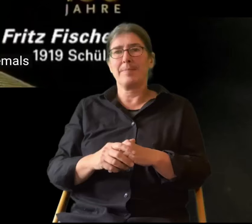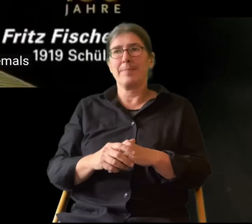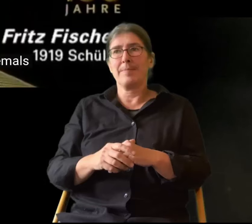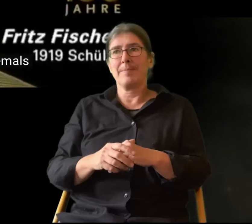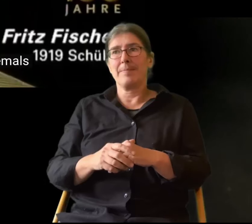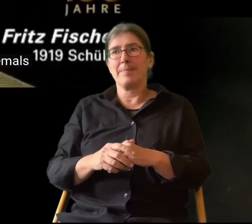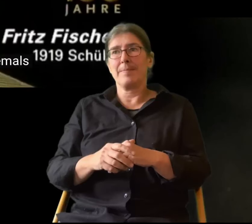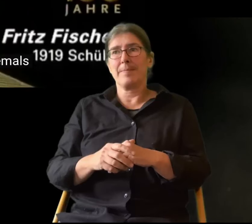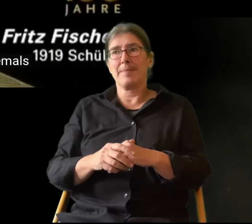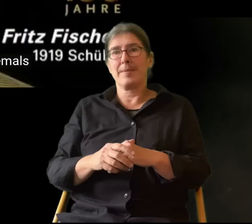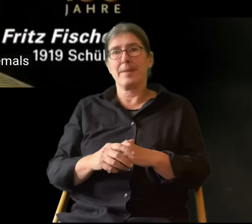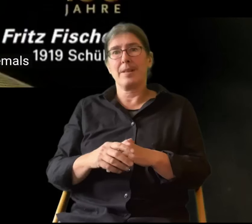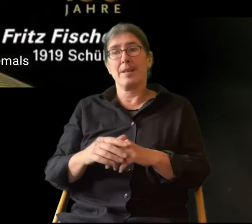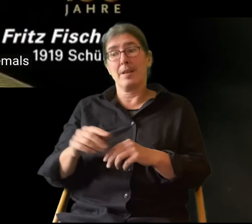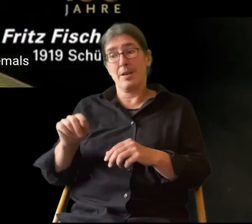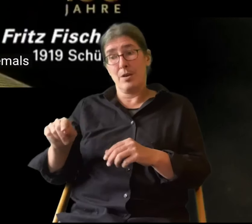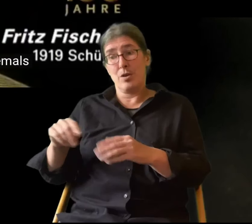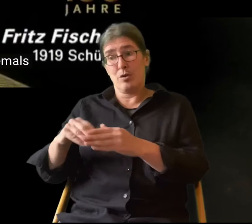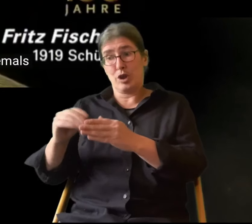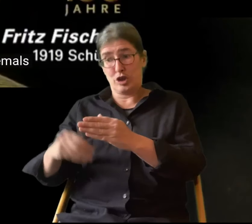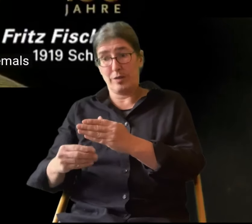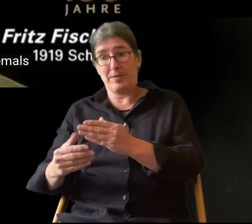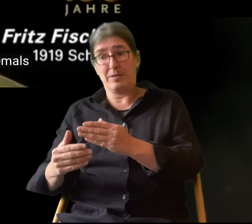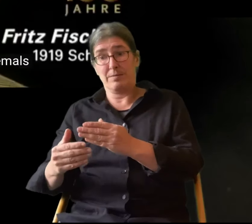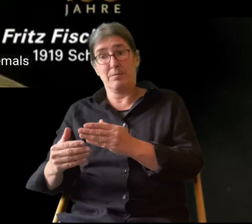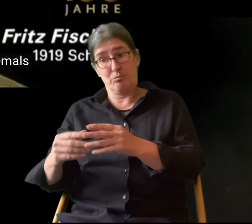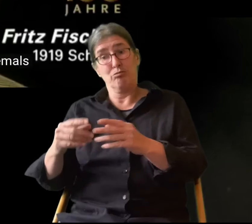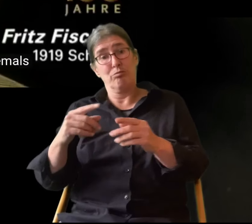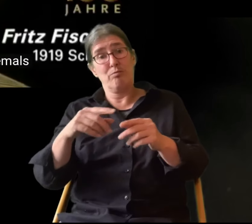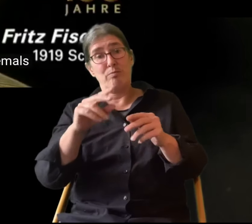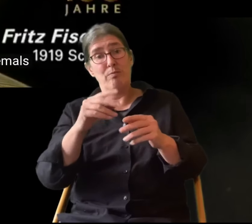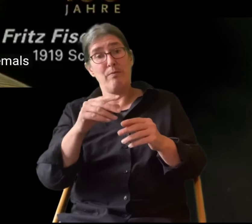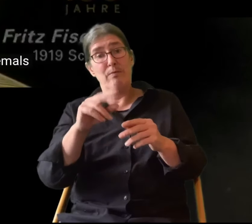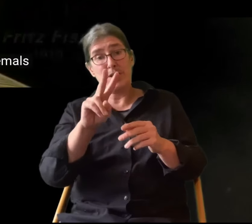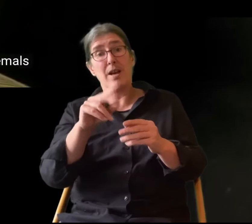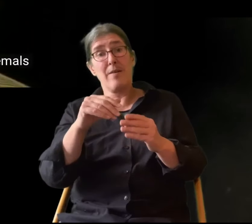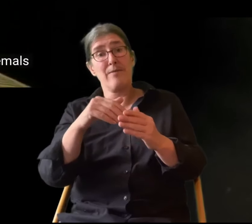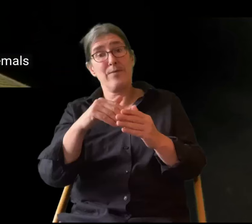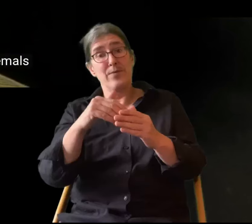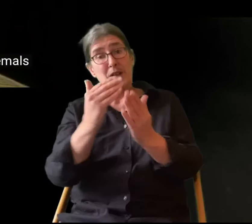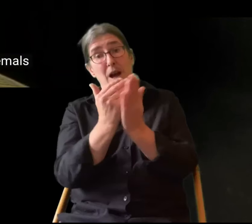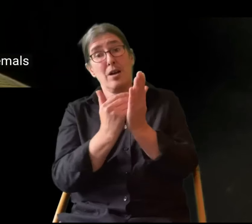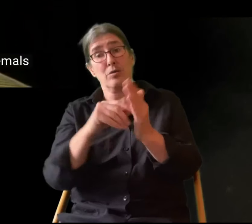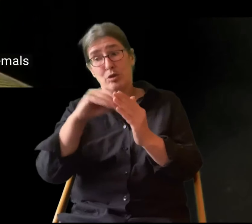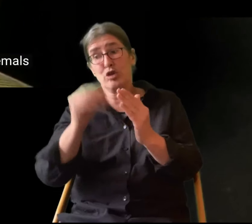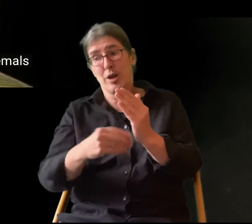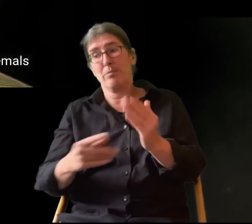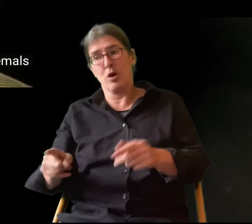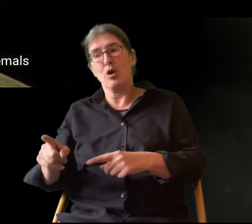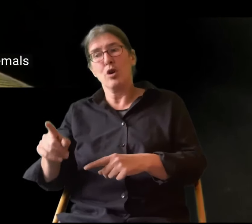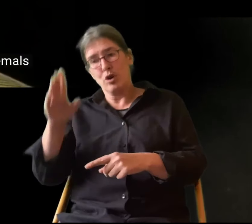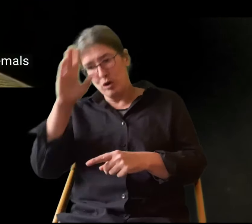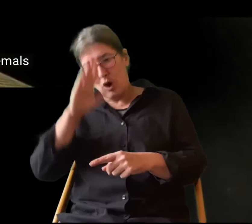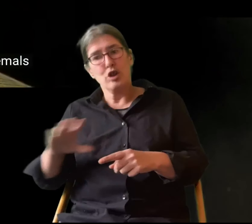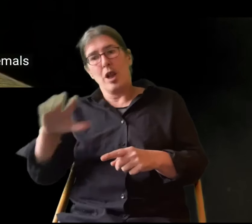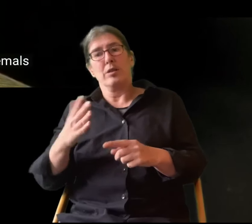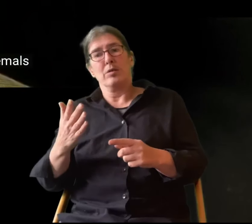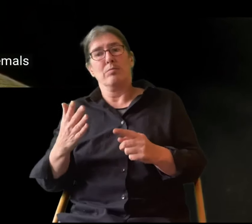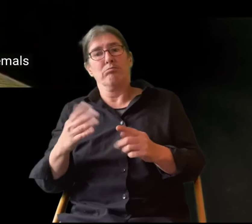also kein zweifel dass die politisch für einmal publik da ungemein